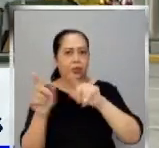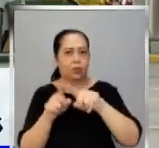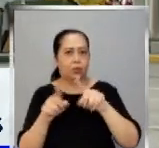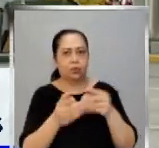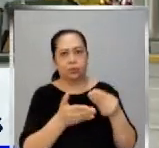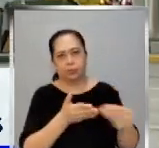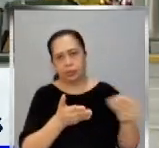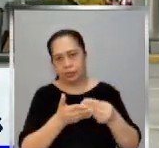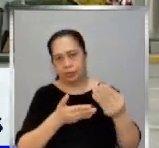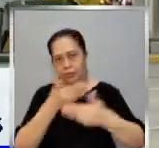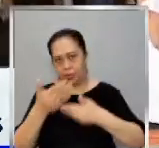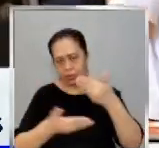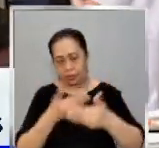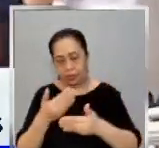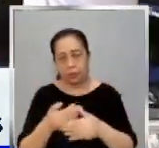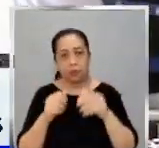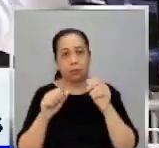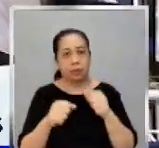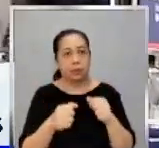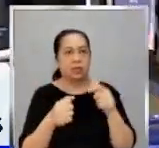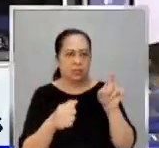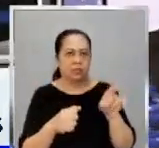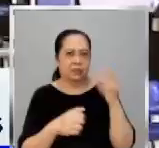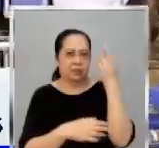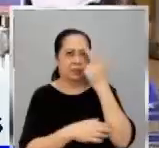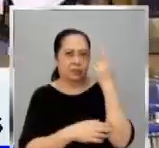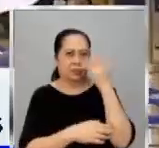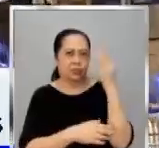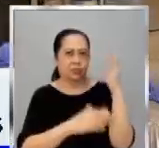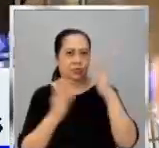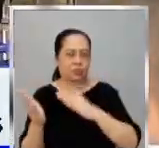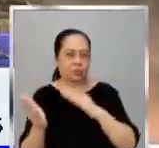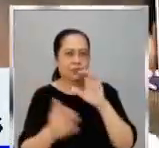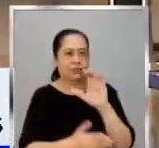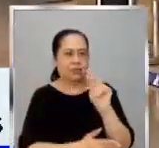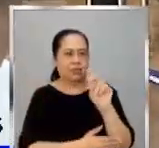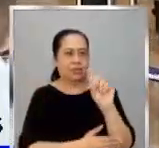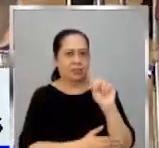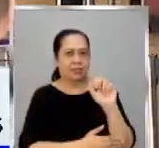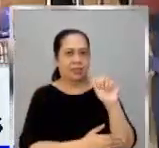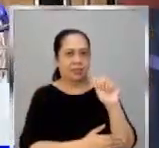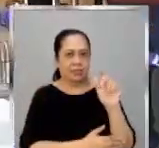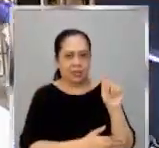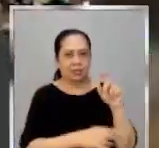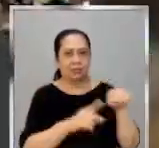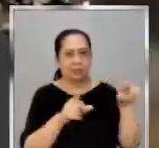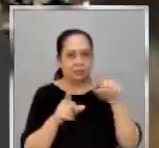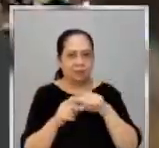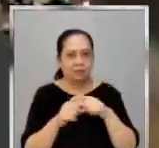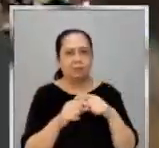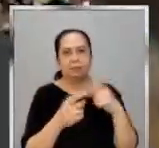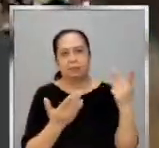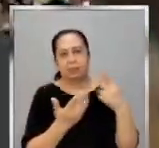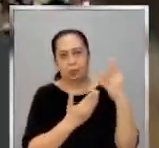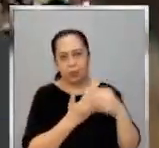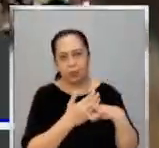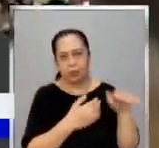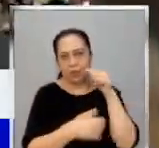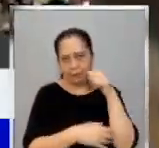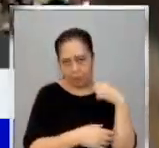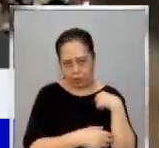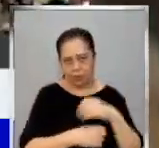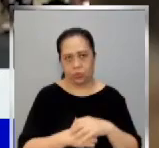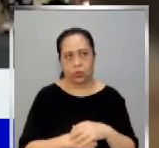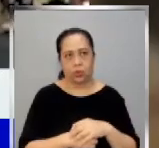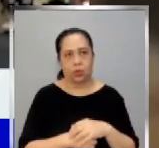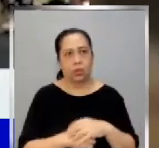process. Maaring isa raw ito sa sanhi ng aberya sa CNS-ATM kahapon. One factor ng breakdown, pero it doesn't mean na